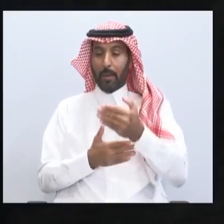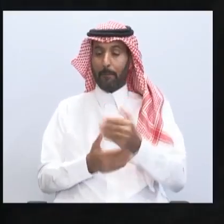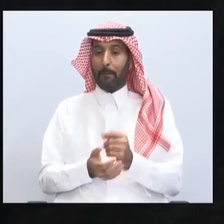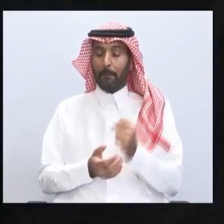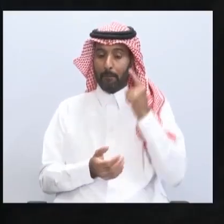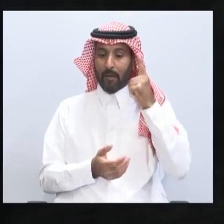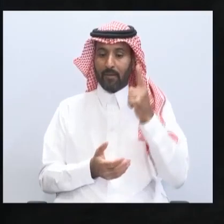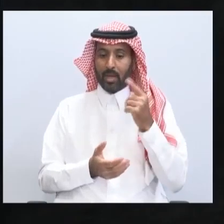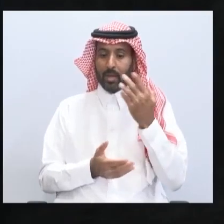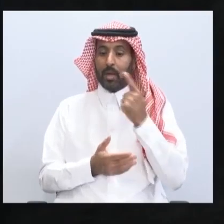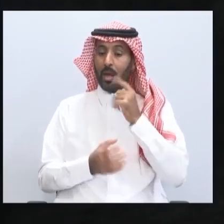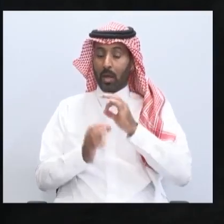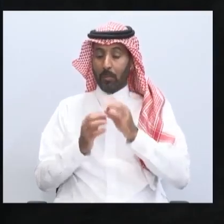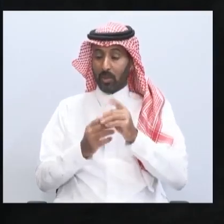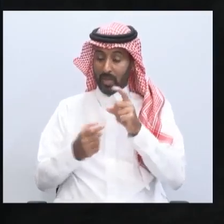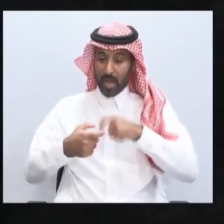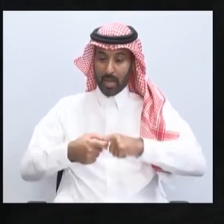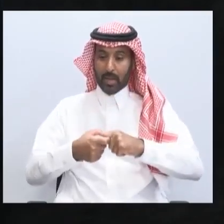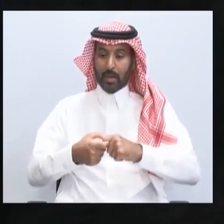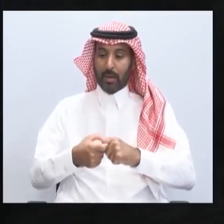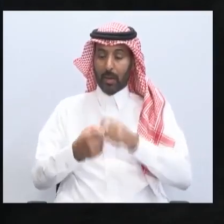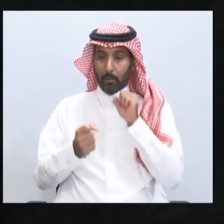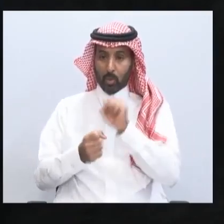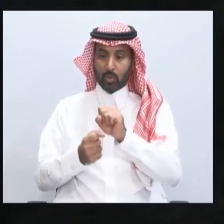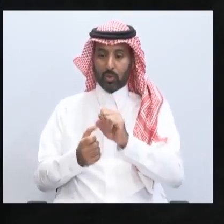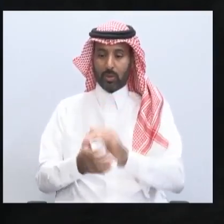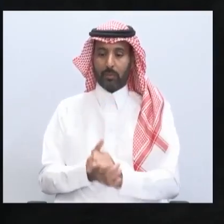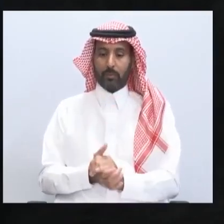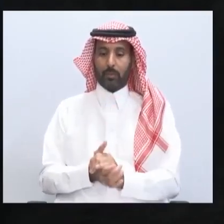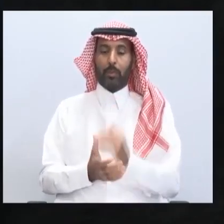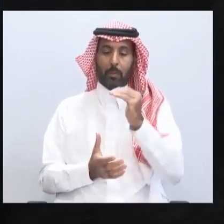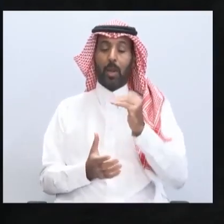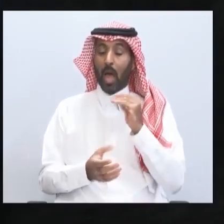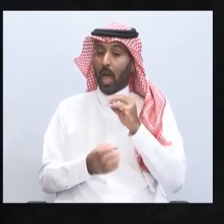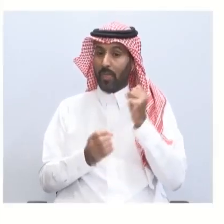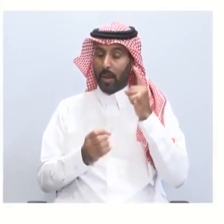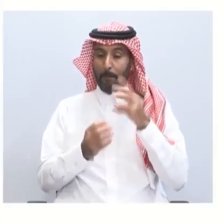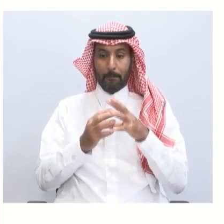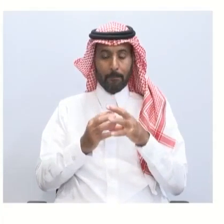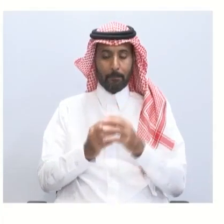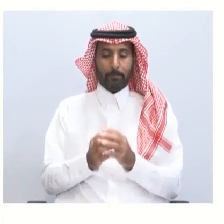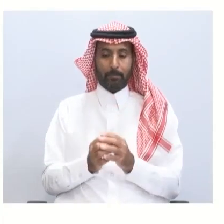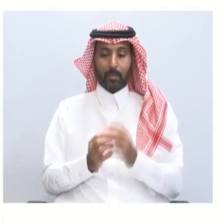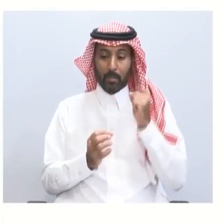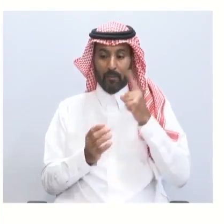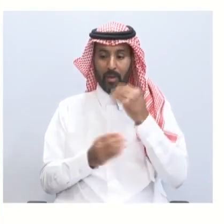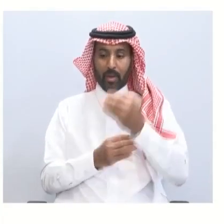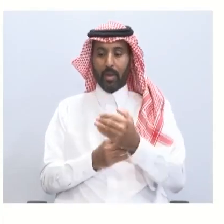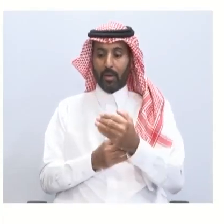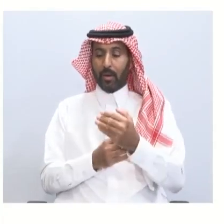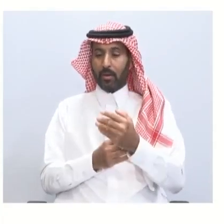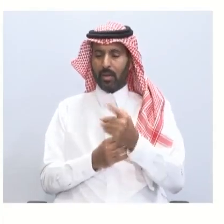هنا المفاهيم المتعلقه بالخصوصيه ومن هذه المفاهيم